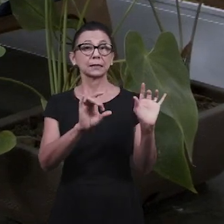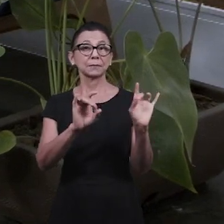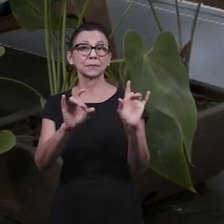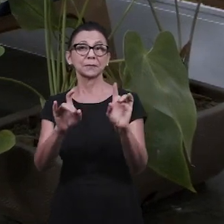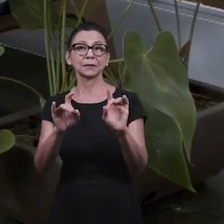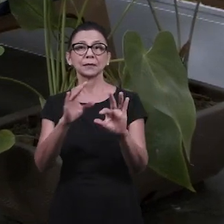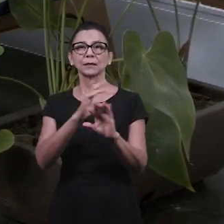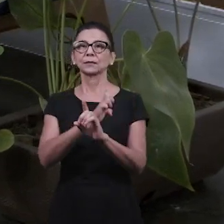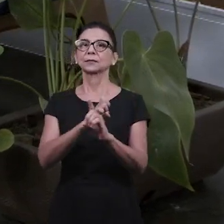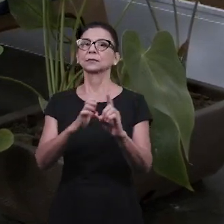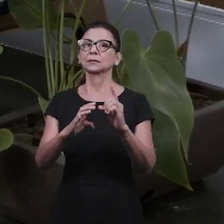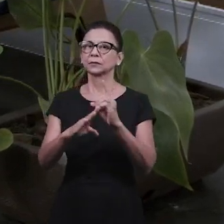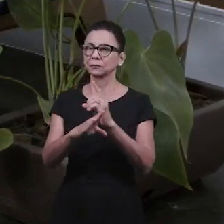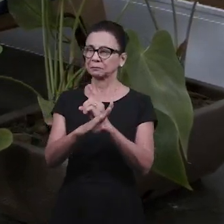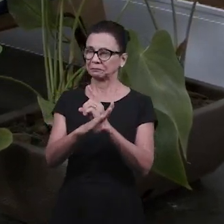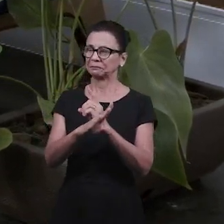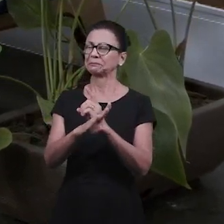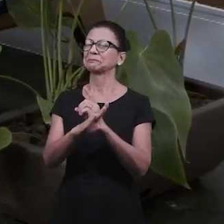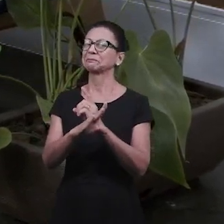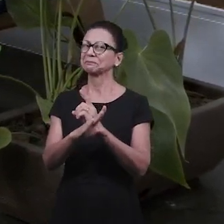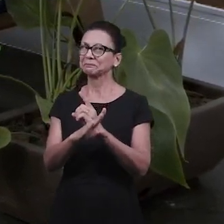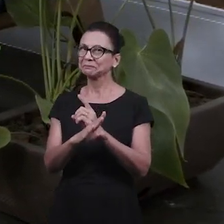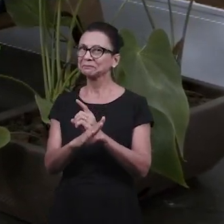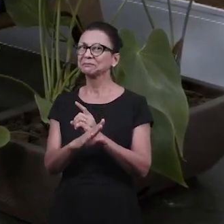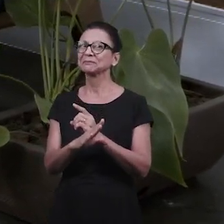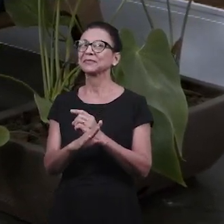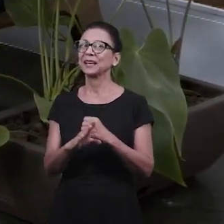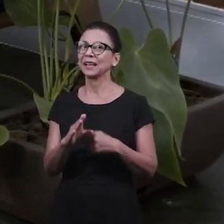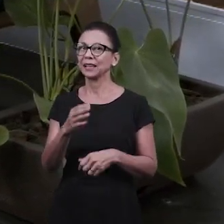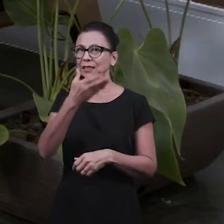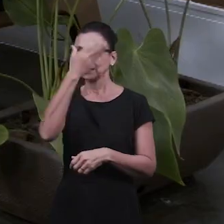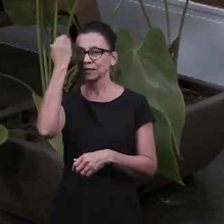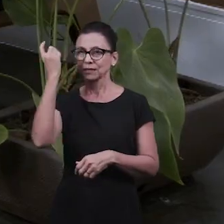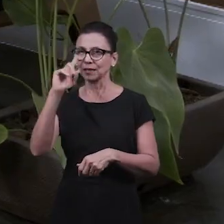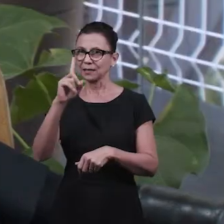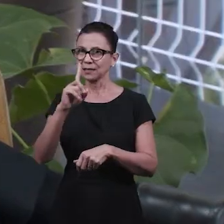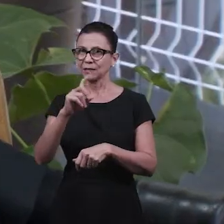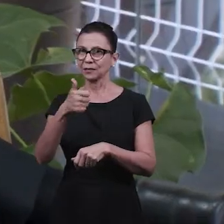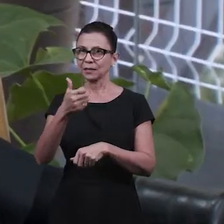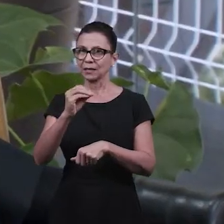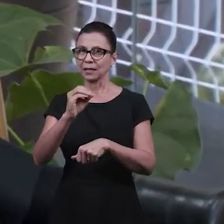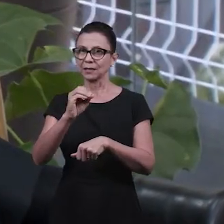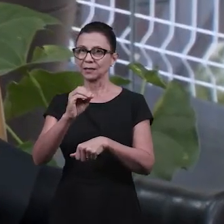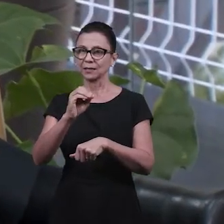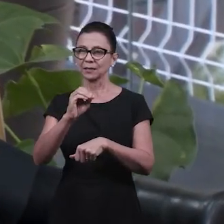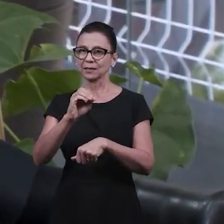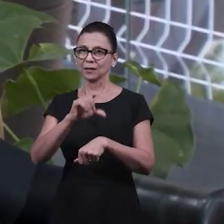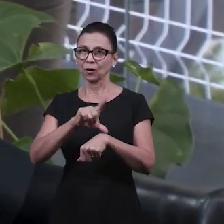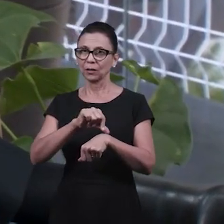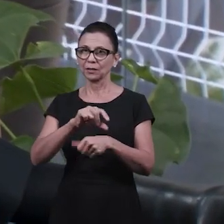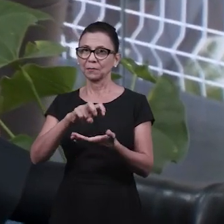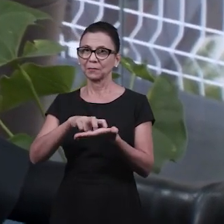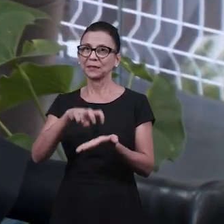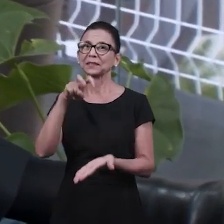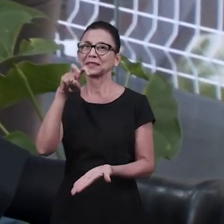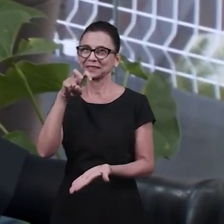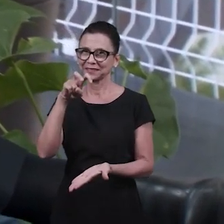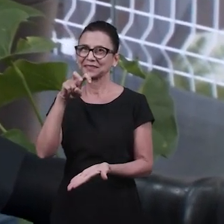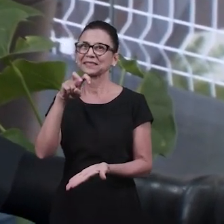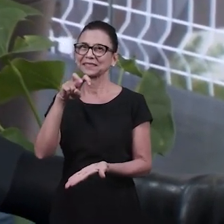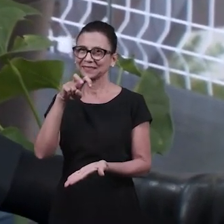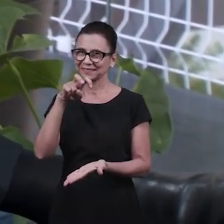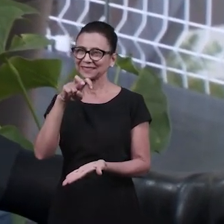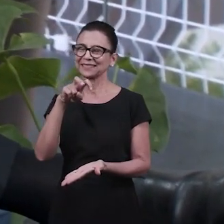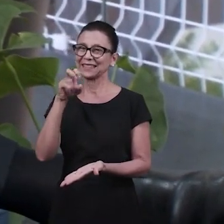spéciale. L'école biblique dominicale, dimanche à 10 heures du matin, ne ratez pas. Et dans la semaine prochaine, si le Seigneur ainsi nous